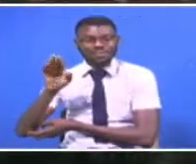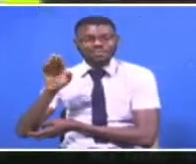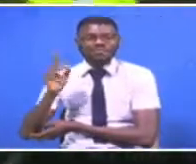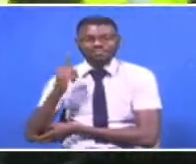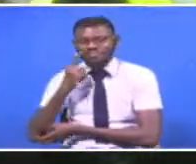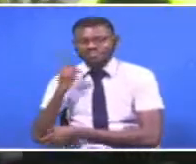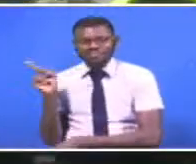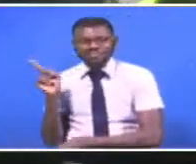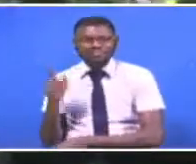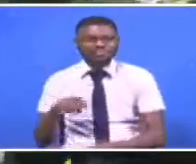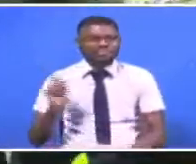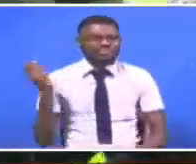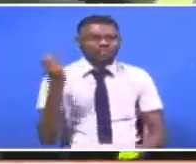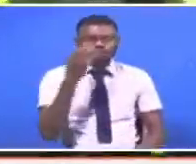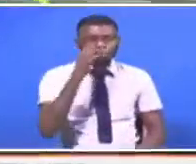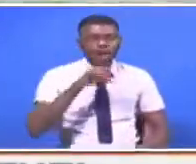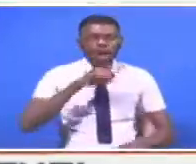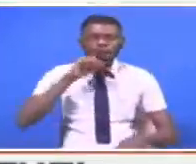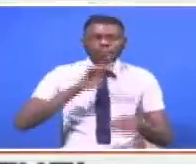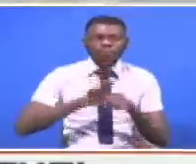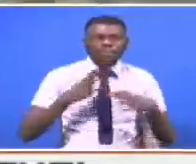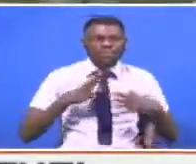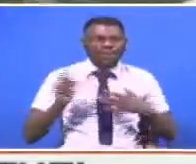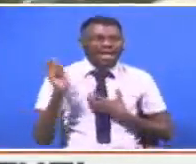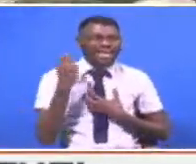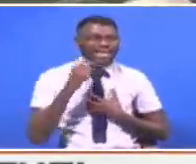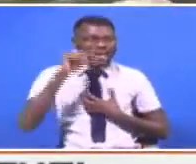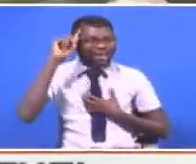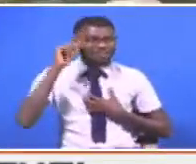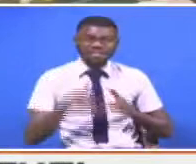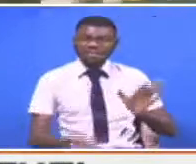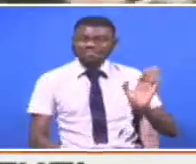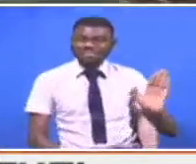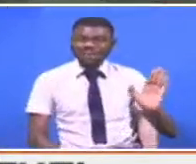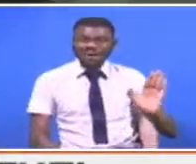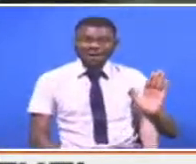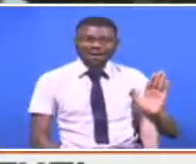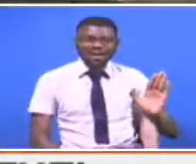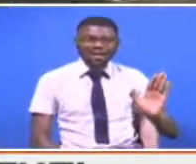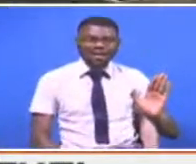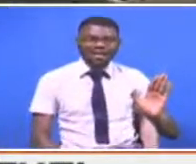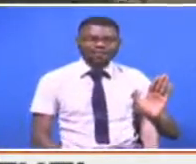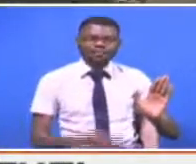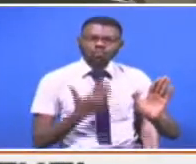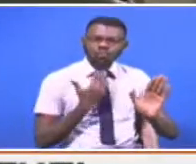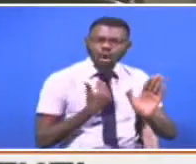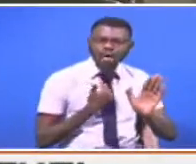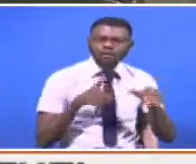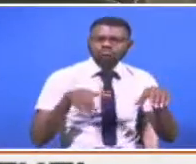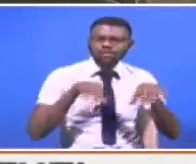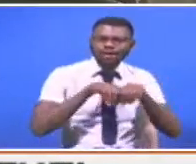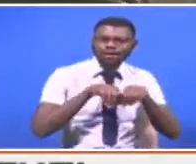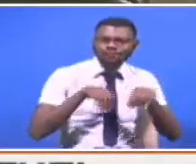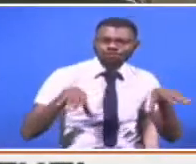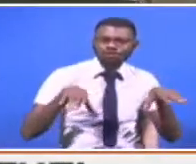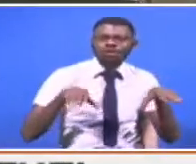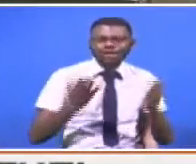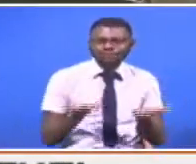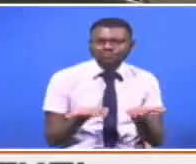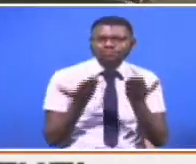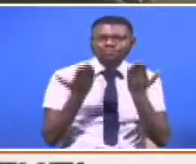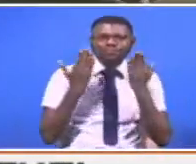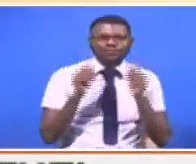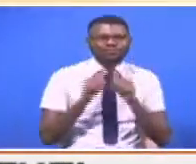Rais William Ruto ametoa hakikisho kwa Wakenya kuwa serikali anayoongoza itahakikisha ugatuzi umeafikia maono yake. As